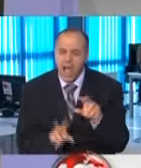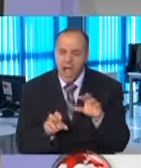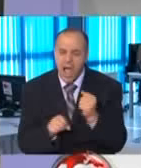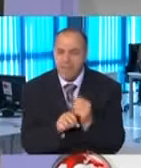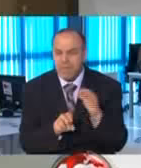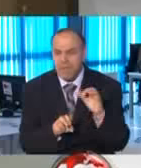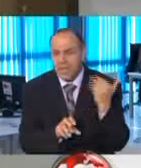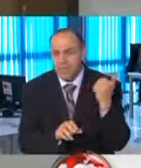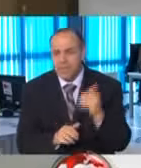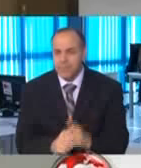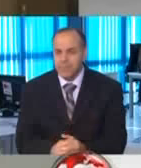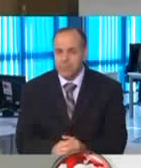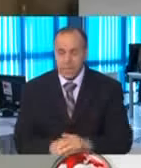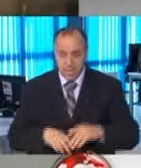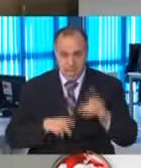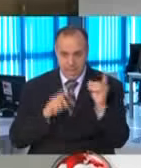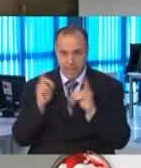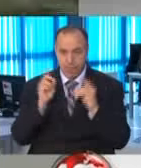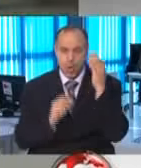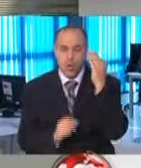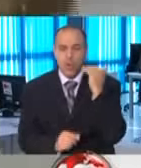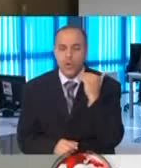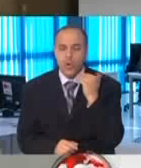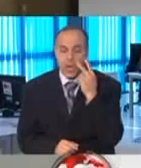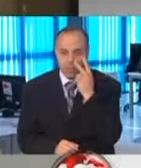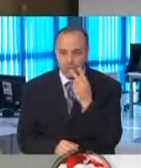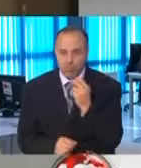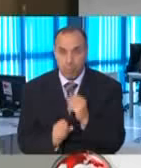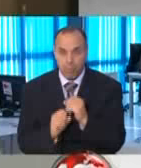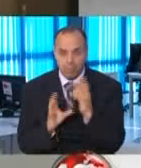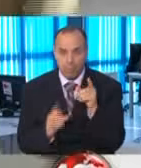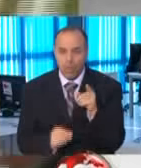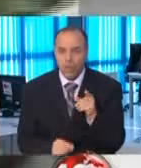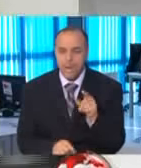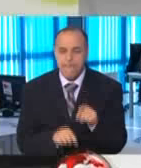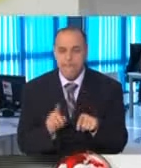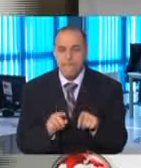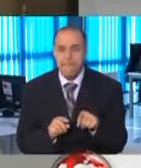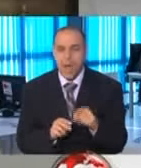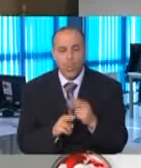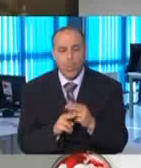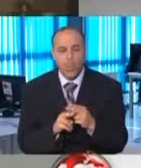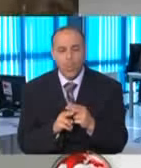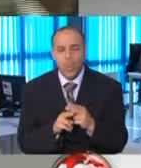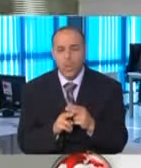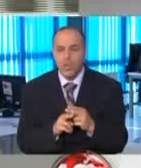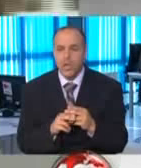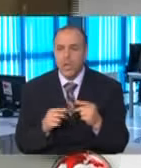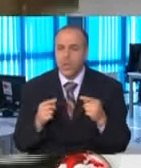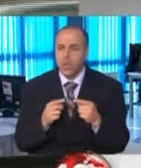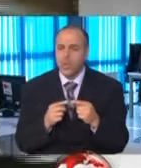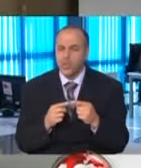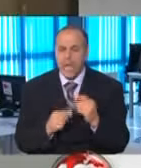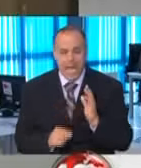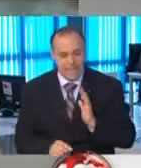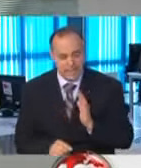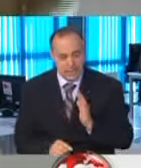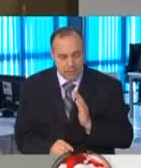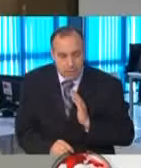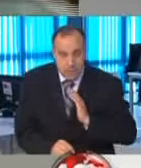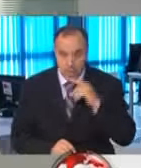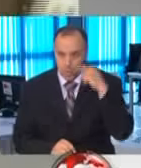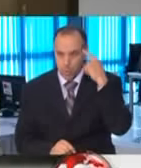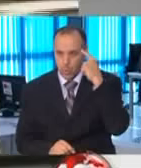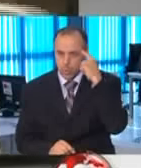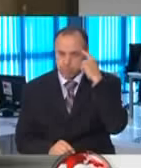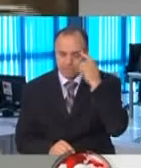الماضي. الديمقراطية الكورية التي رأت النور بدورها بعد عقود من النضال ضد استبداد عسكري تنظر